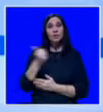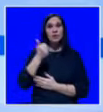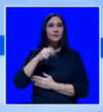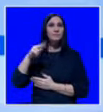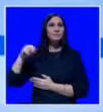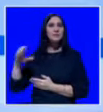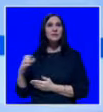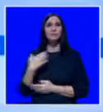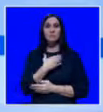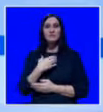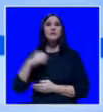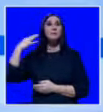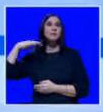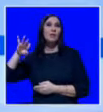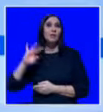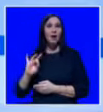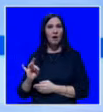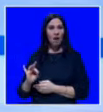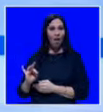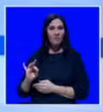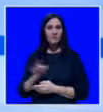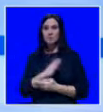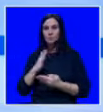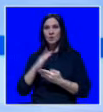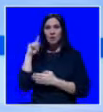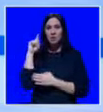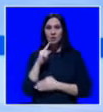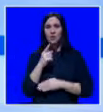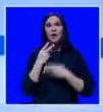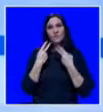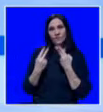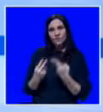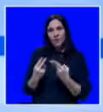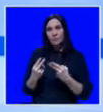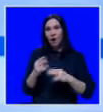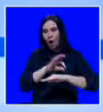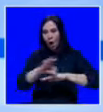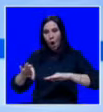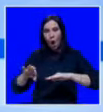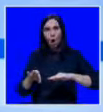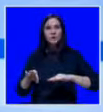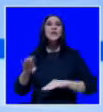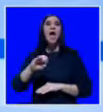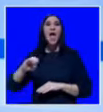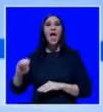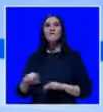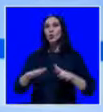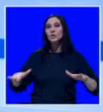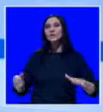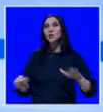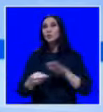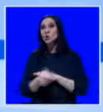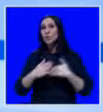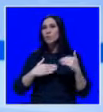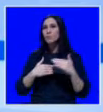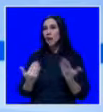ДПС Делян Пеевски и президентът Румен Радев в последните дни видимо е по уста евроатлантизъм и корупционни практики.